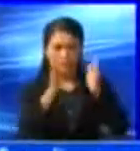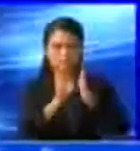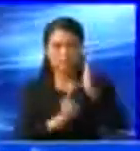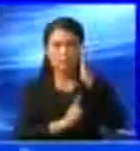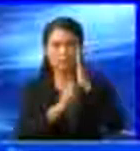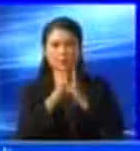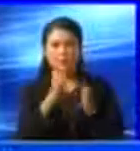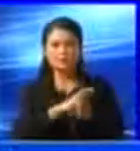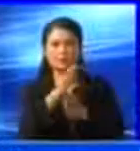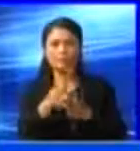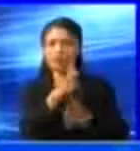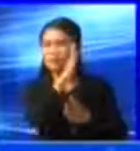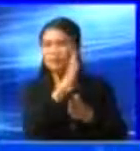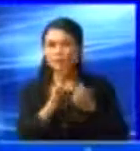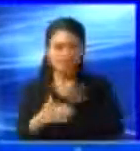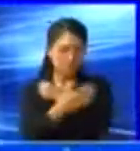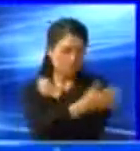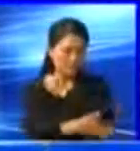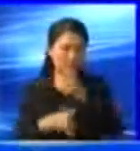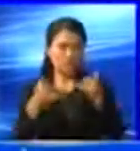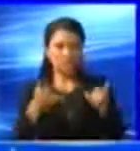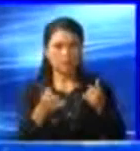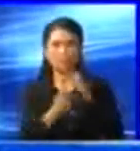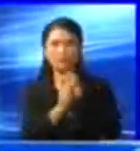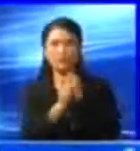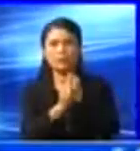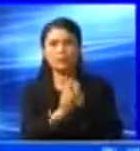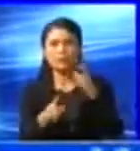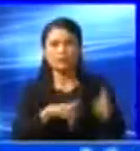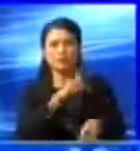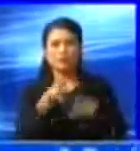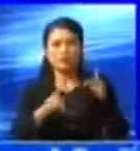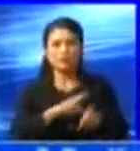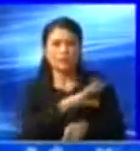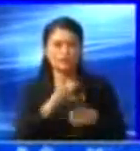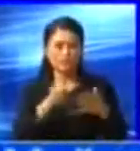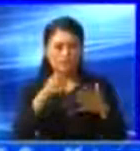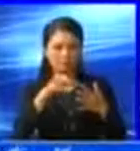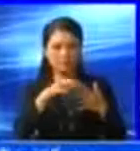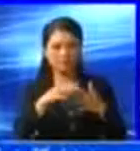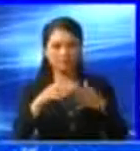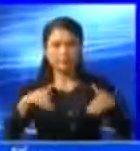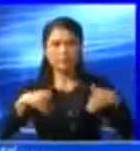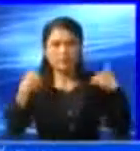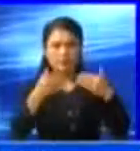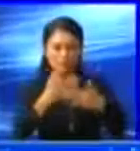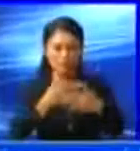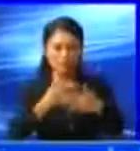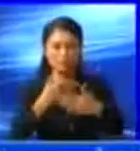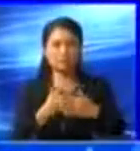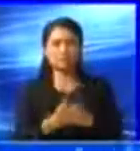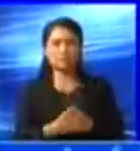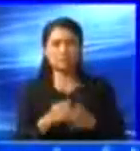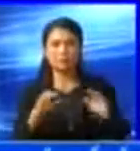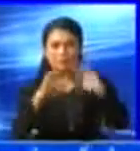ភិវឌ្ឍវិស័យកសិកម្មនិងជនបទនេះគឺជាការគាំទ្រដល់ប្រជាជនកម្ពុជាជាពិសេសក្រុមយុវជនចំនួនក្រោយឲ្យពួកគេមាន